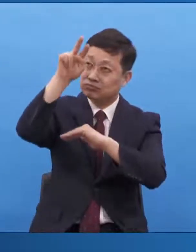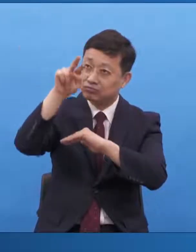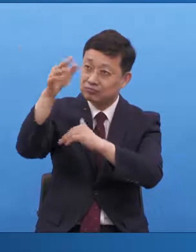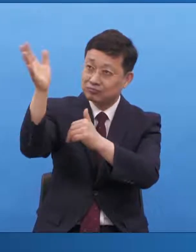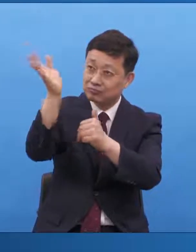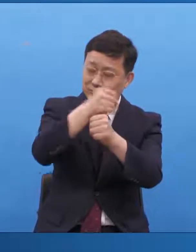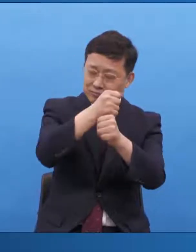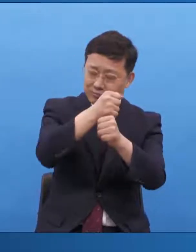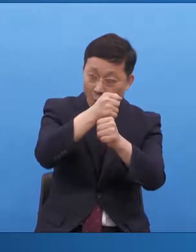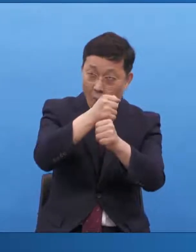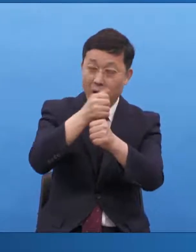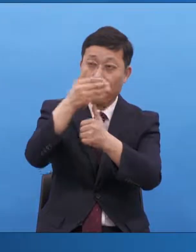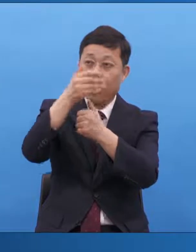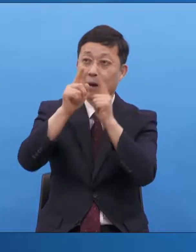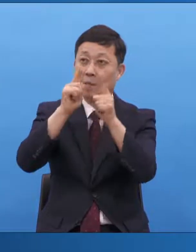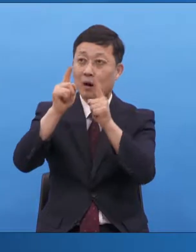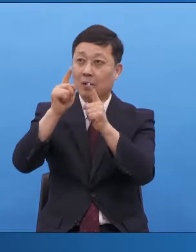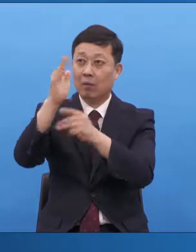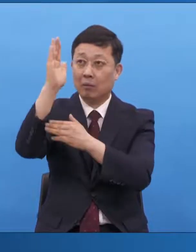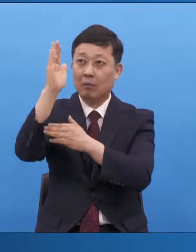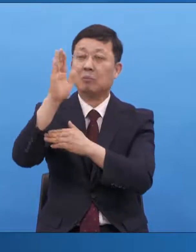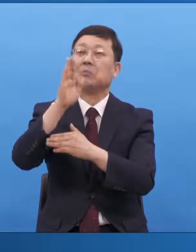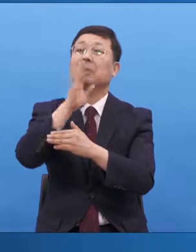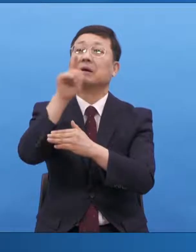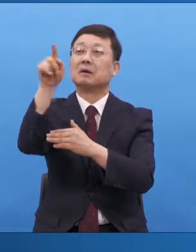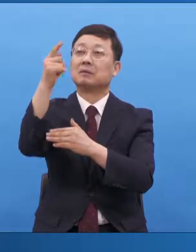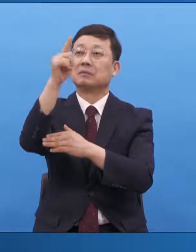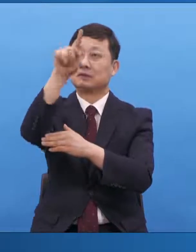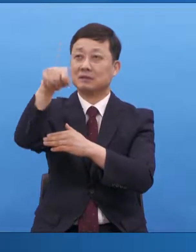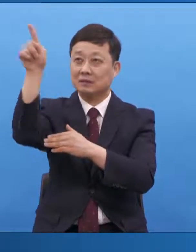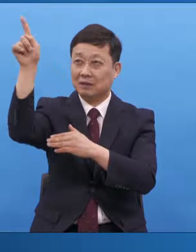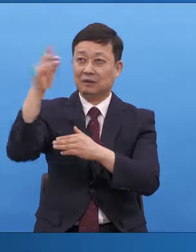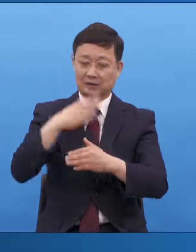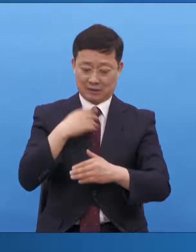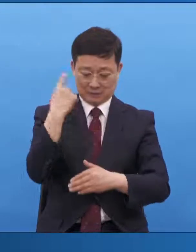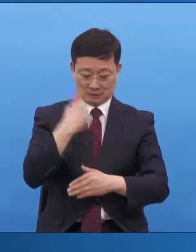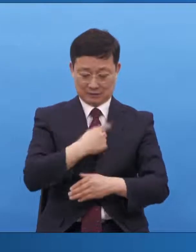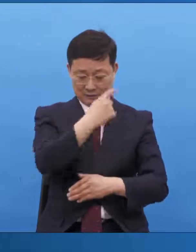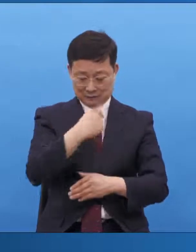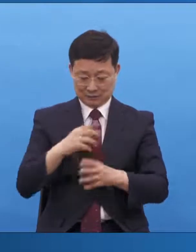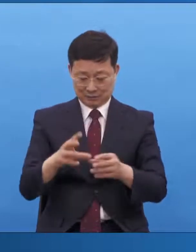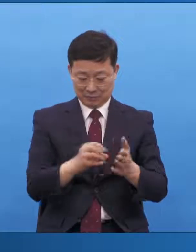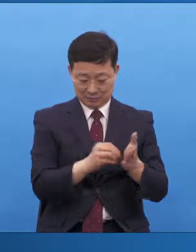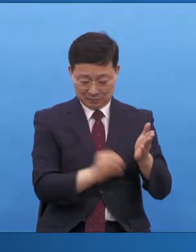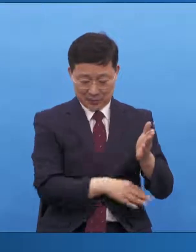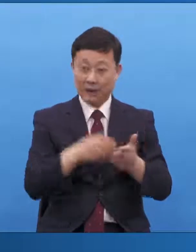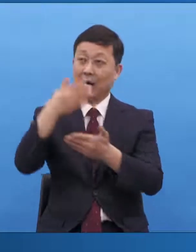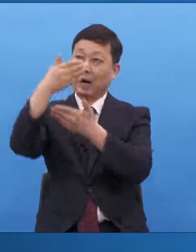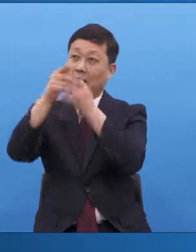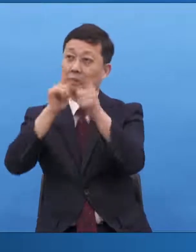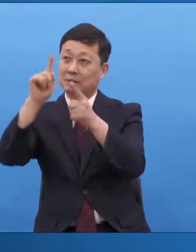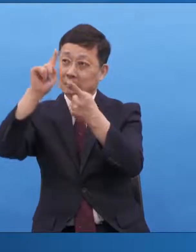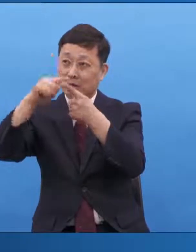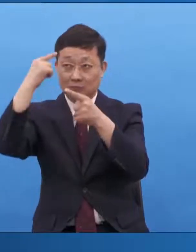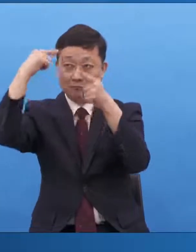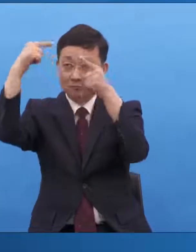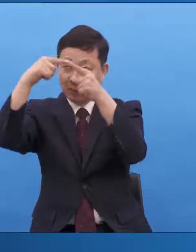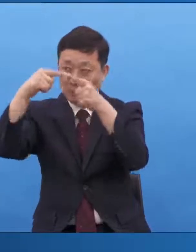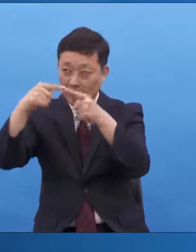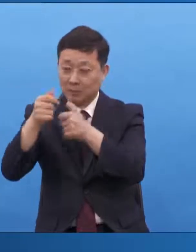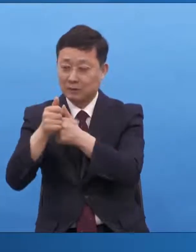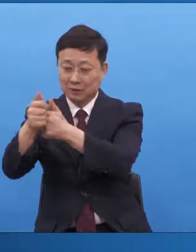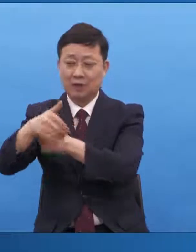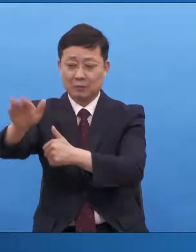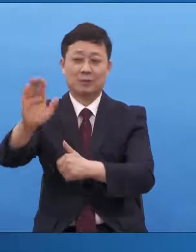말씀이 내하고 맞는 거예요. When you become this way, that's when the word begins to match. 더 정확하게 말하면 내가 하나님의 말씀에 맞는 거예요. You